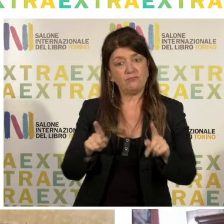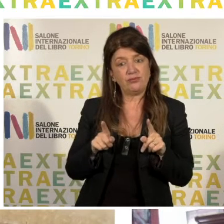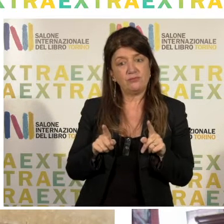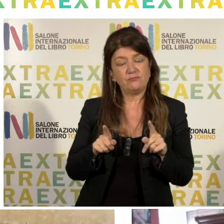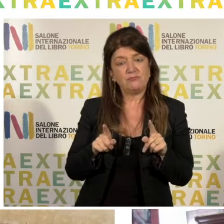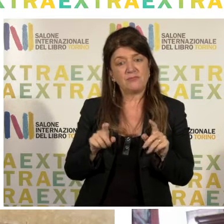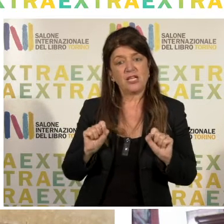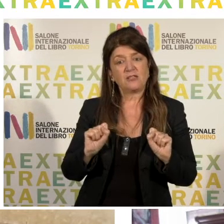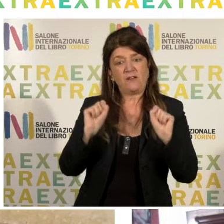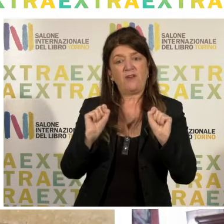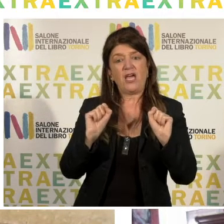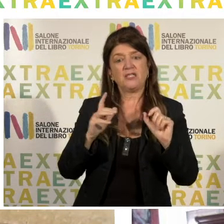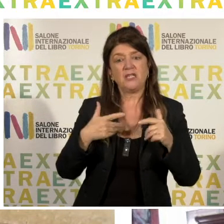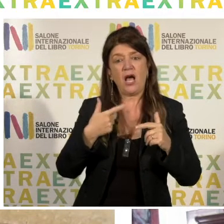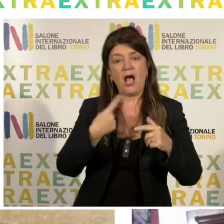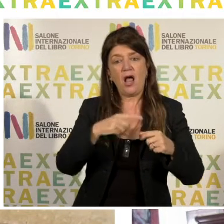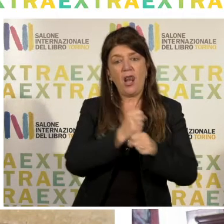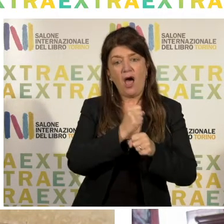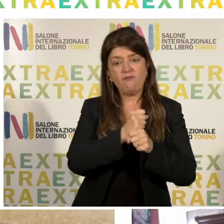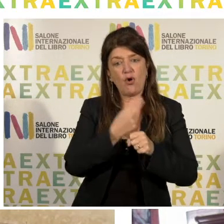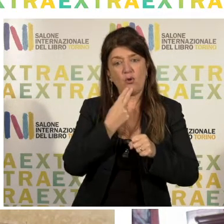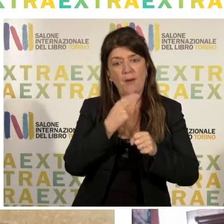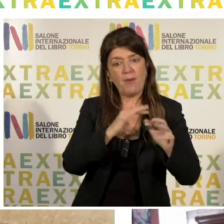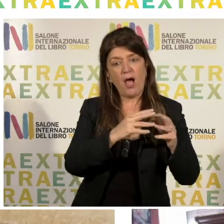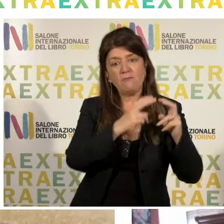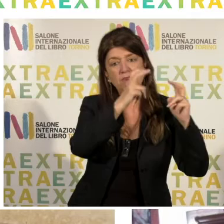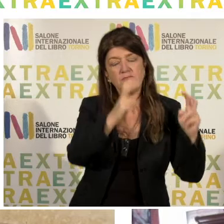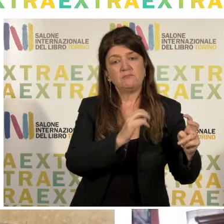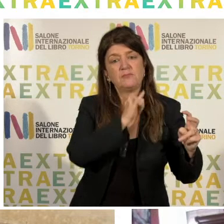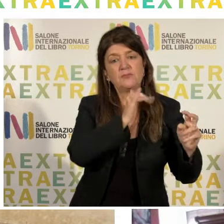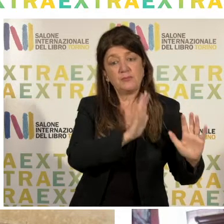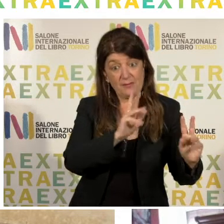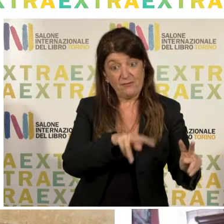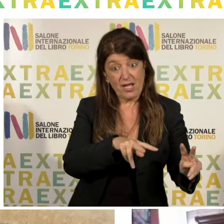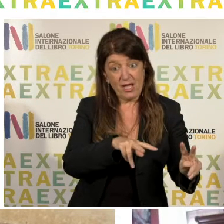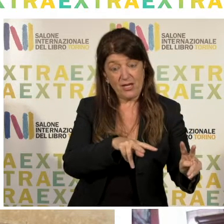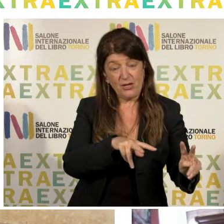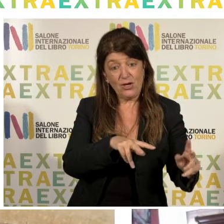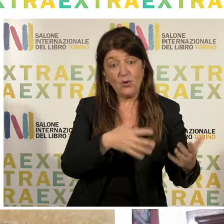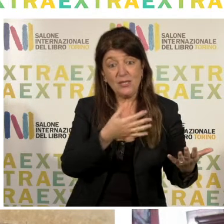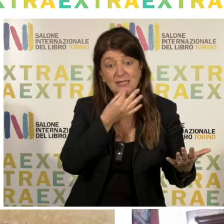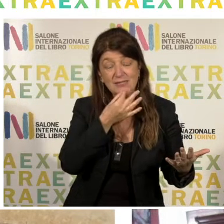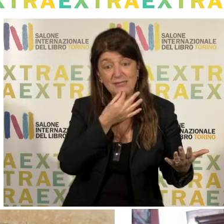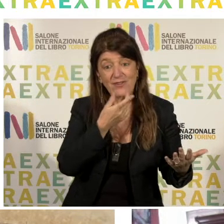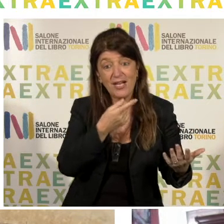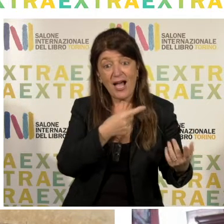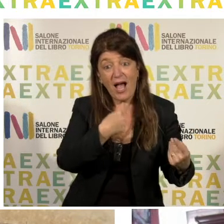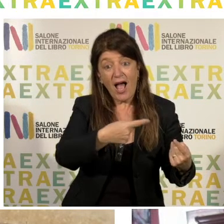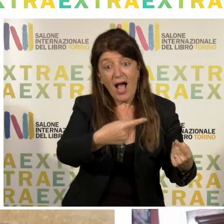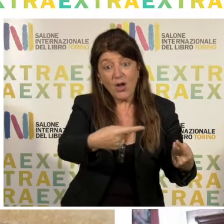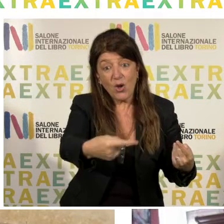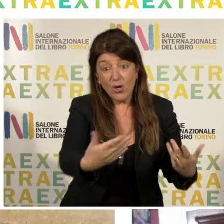allora, delle tante controversie che ci sono state, che si sono prolungate e si prolungano